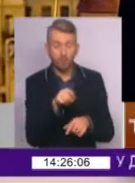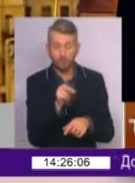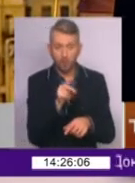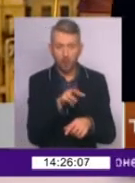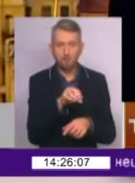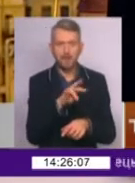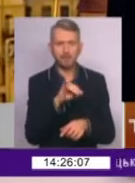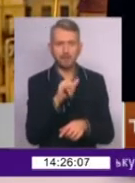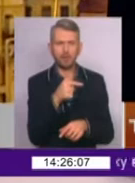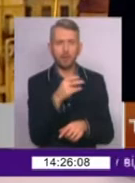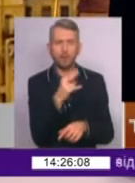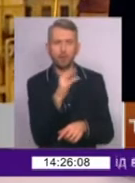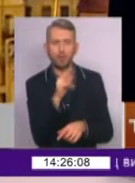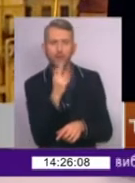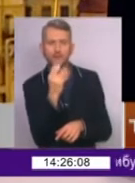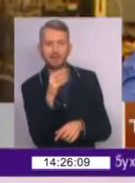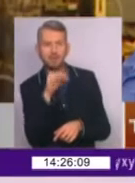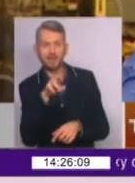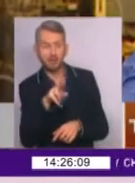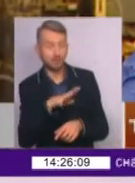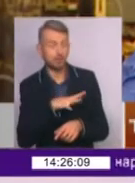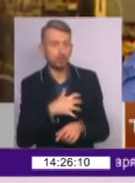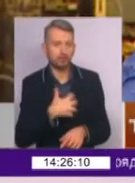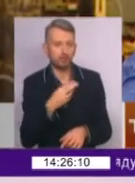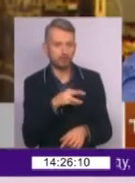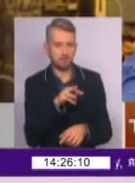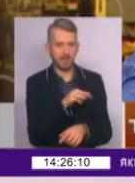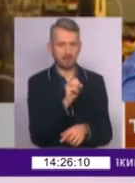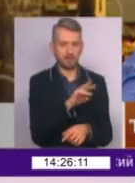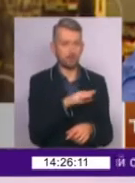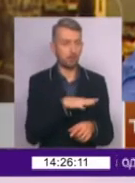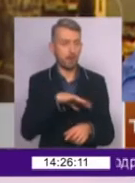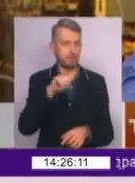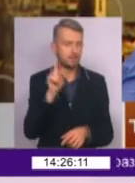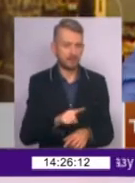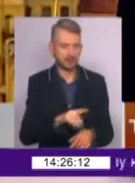оскільки бувають прямо такі блискавичні